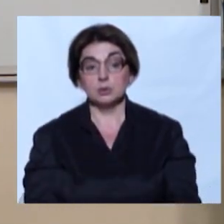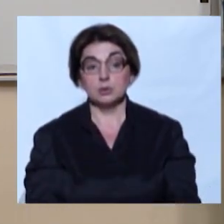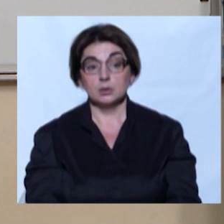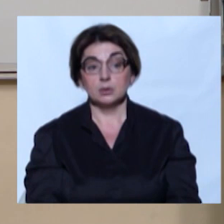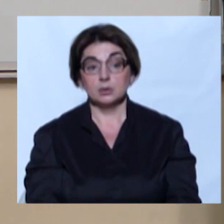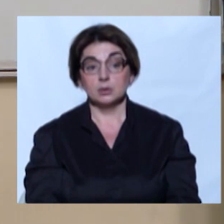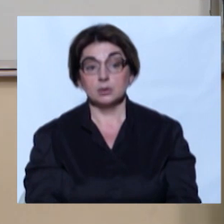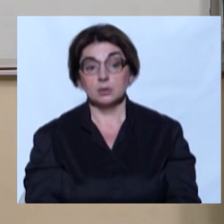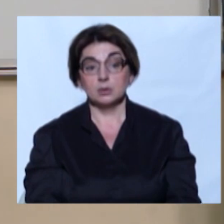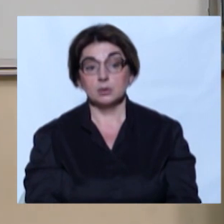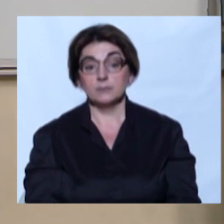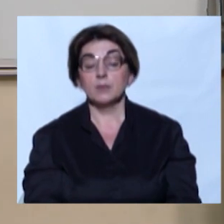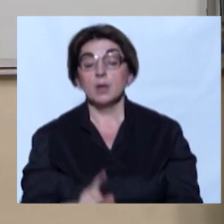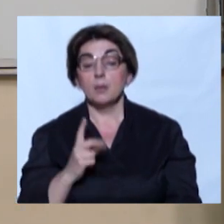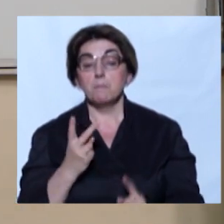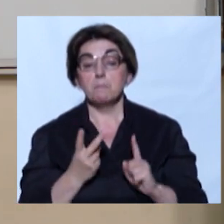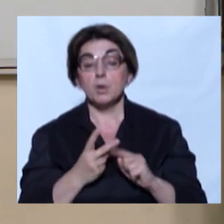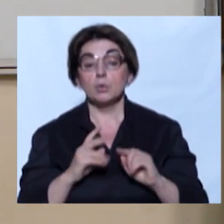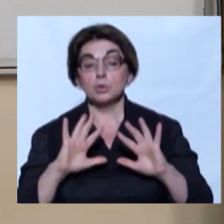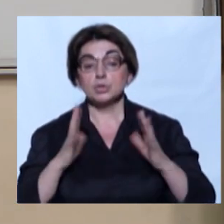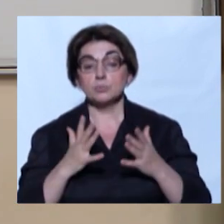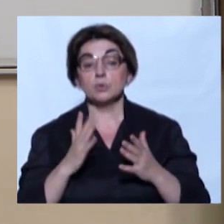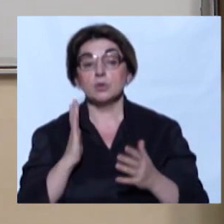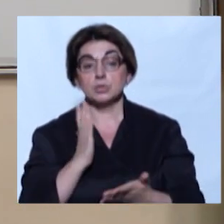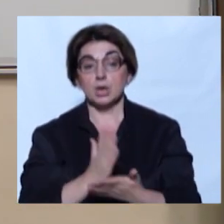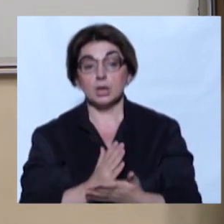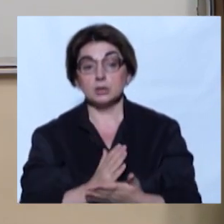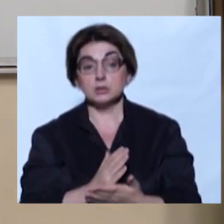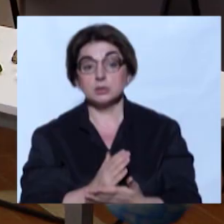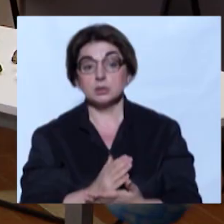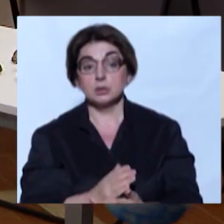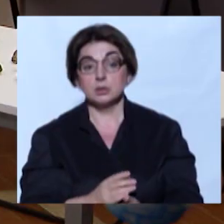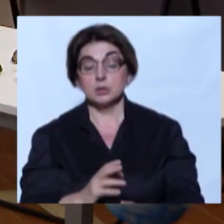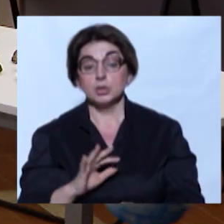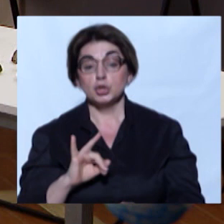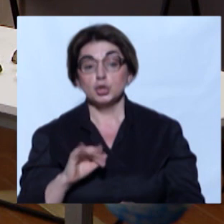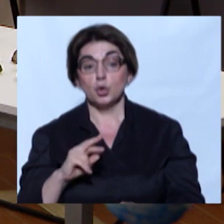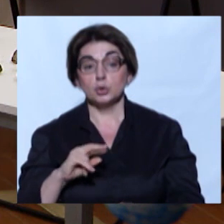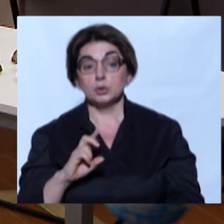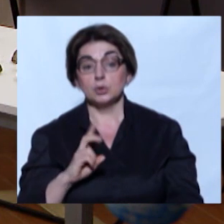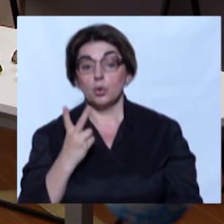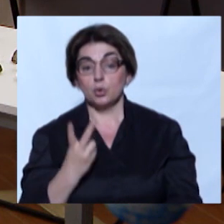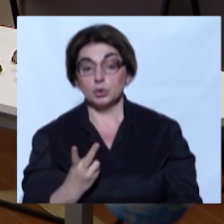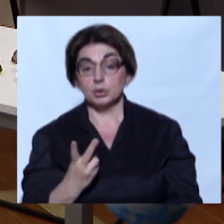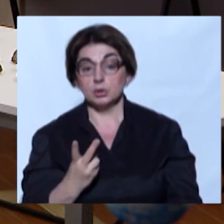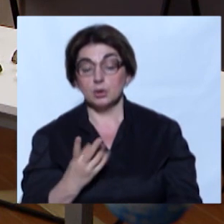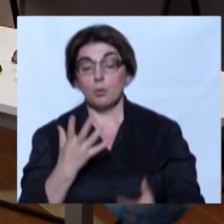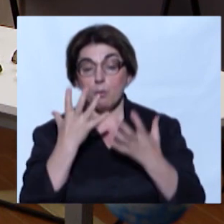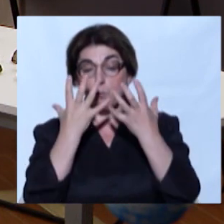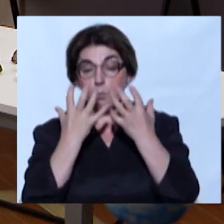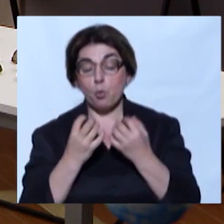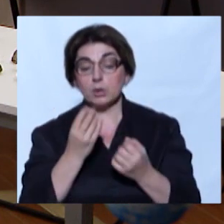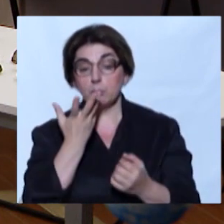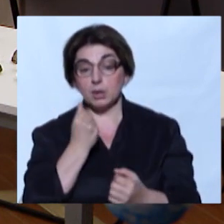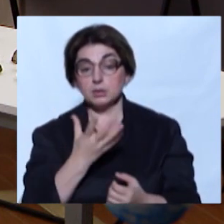მეორე შემთხვევაში კი გვექნება აქ დავწეროთ იოდ 2, რადგან უფრო მუქიც იყო